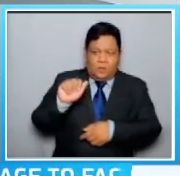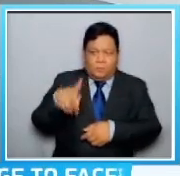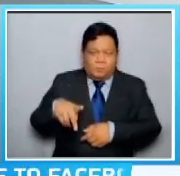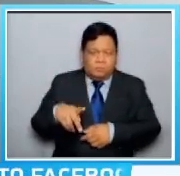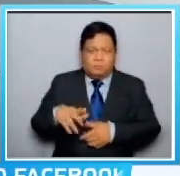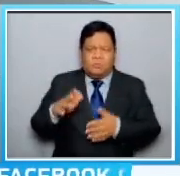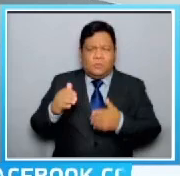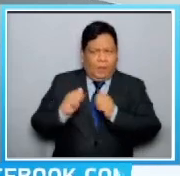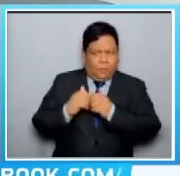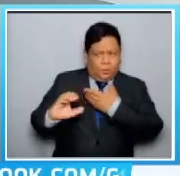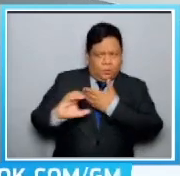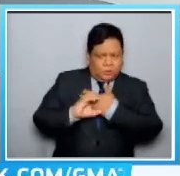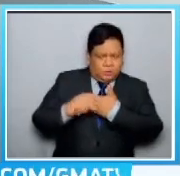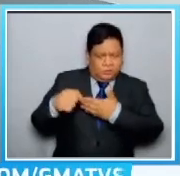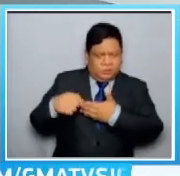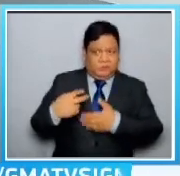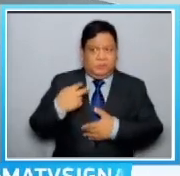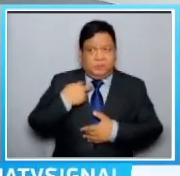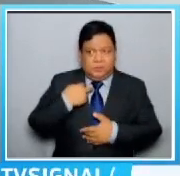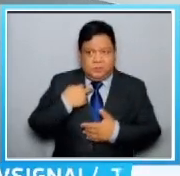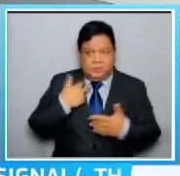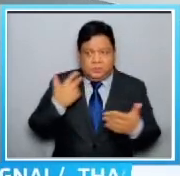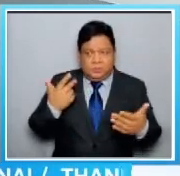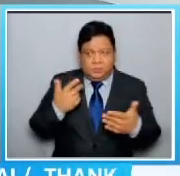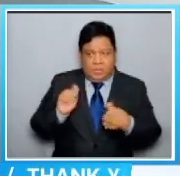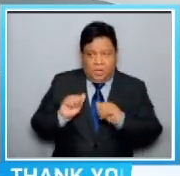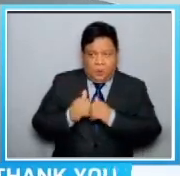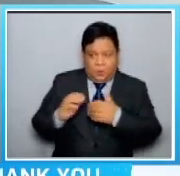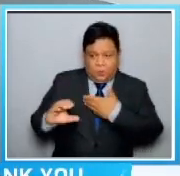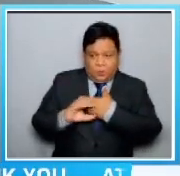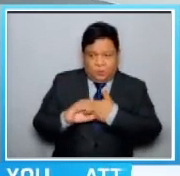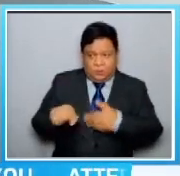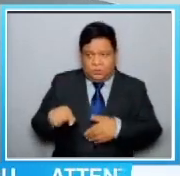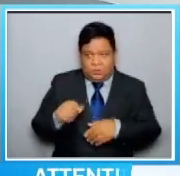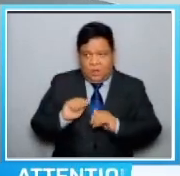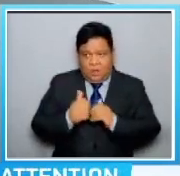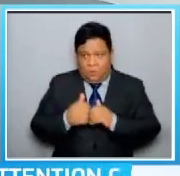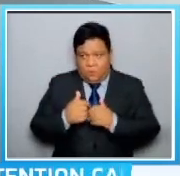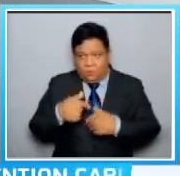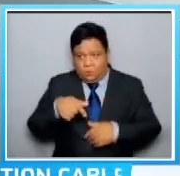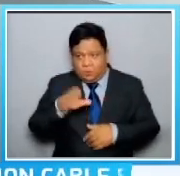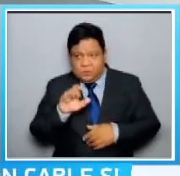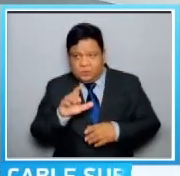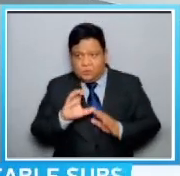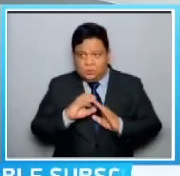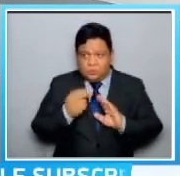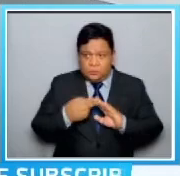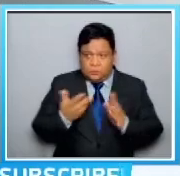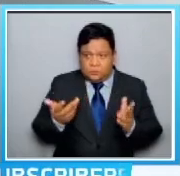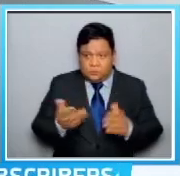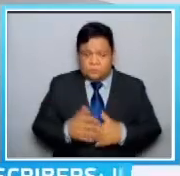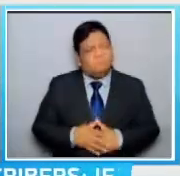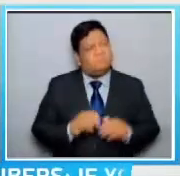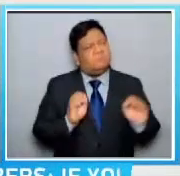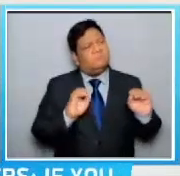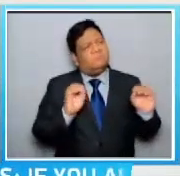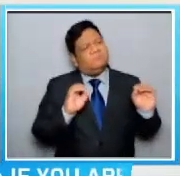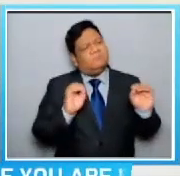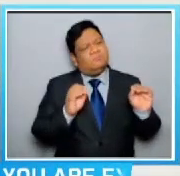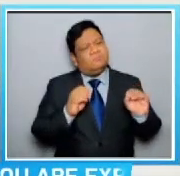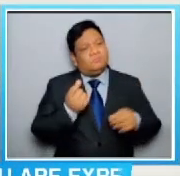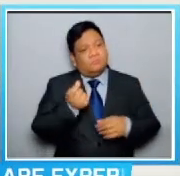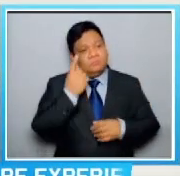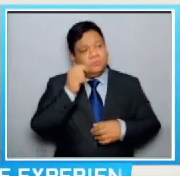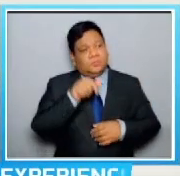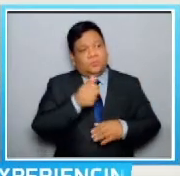ba magkakaroon kayo ng breach of contract naman at malalagay sa alangan? Wala naman po. Dito po ang Supreme Court na po